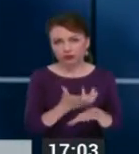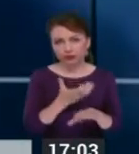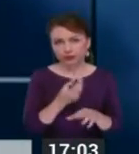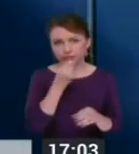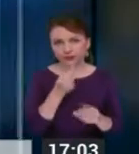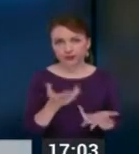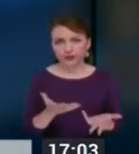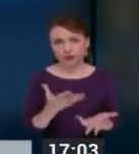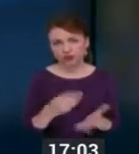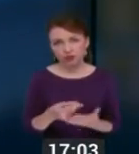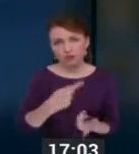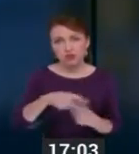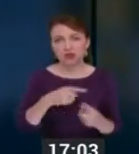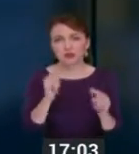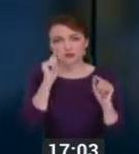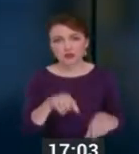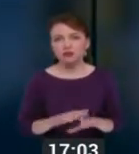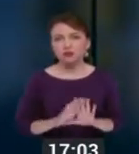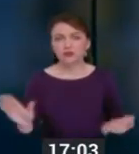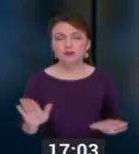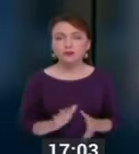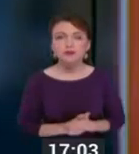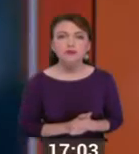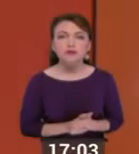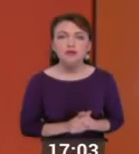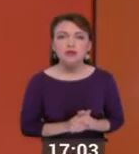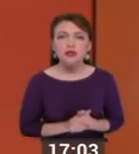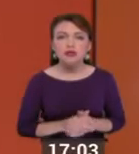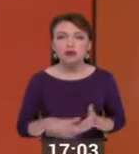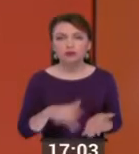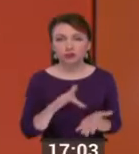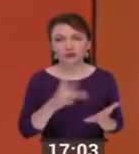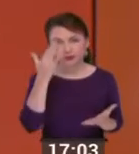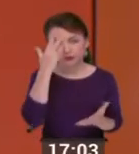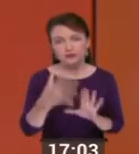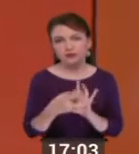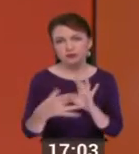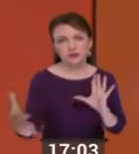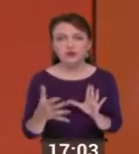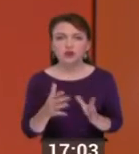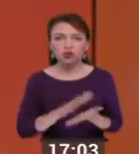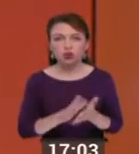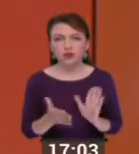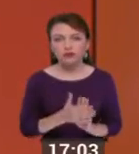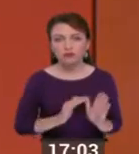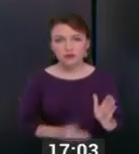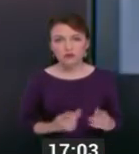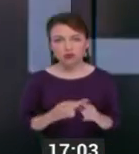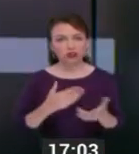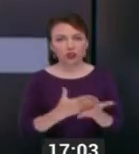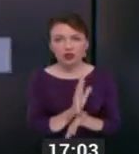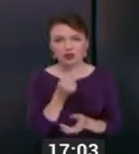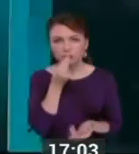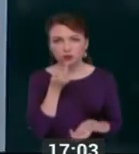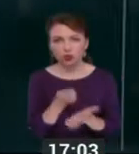до власного бізнесу, наголошують у КМДА. Тому місто ініціює розірвання договорів із компанією, яка неякісно годує